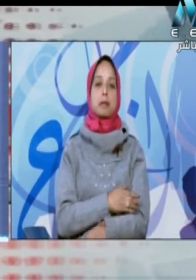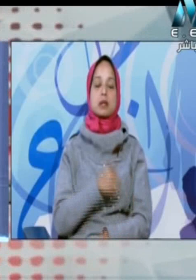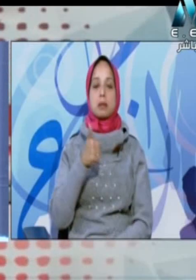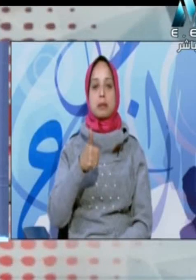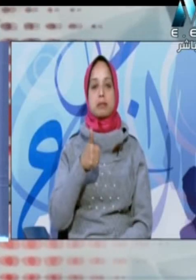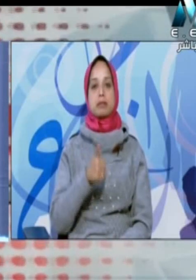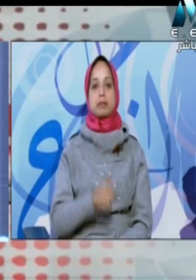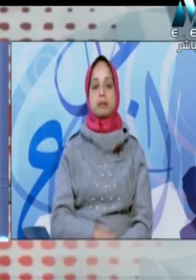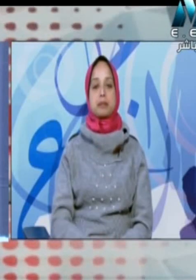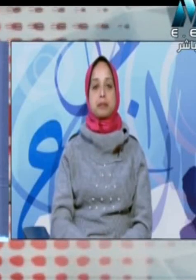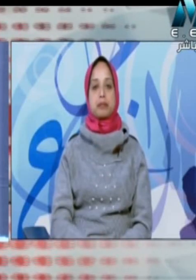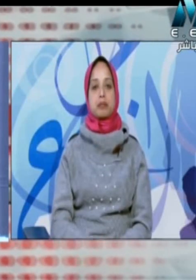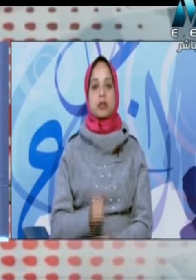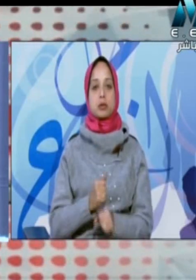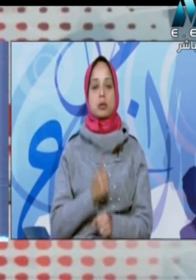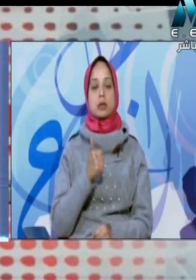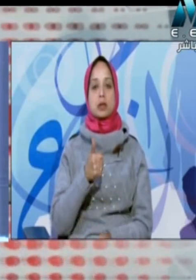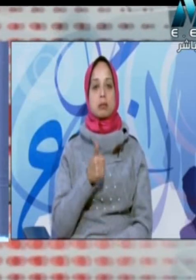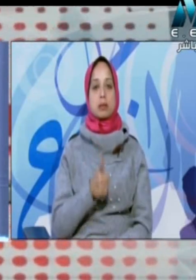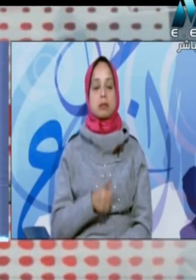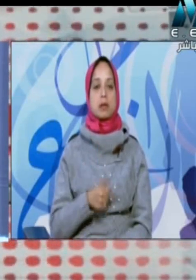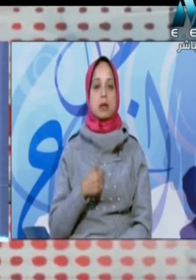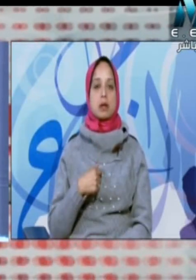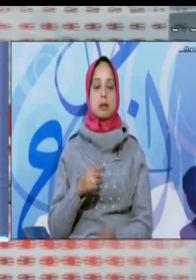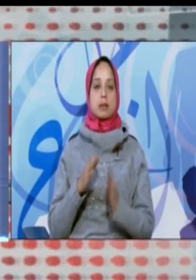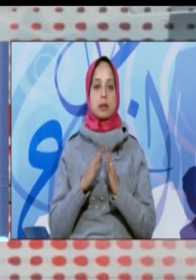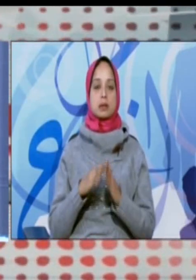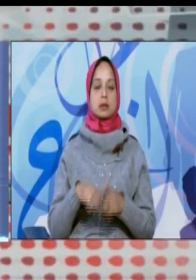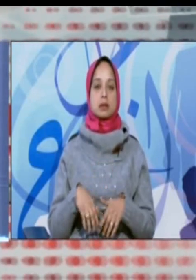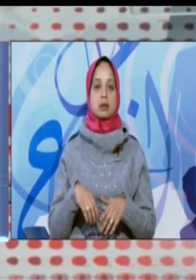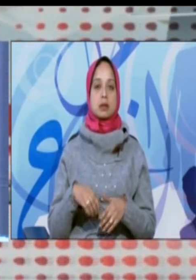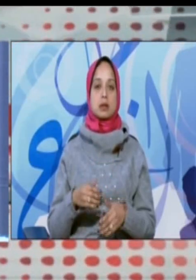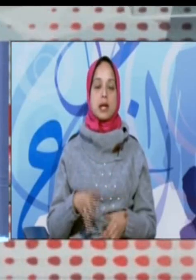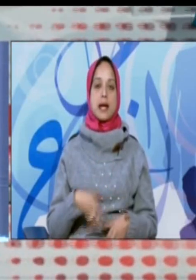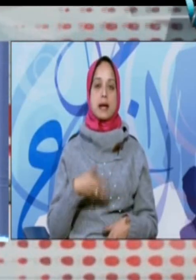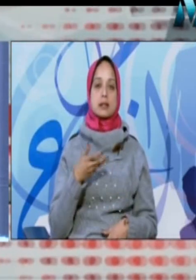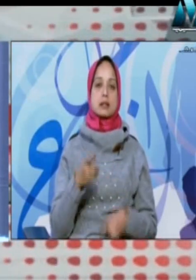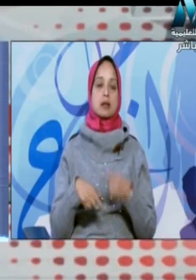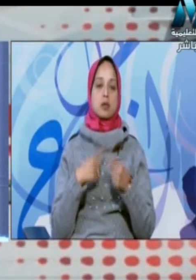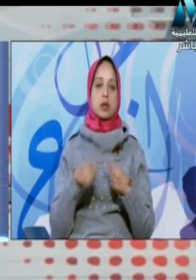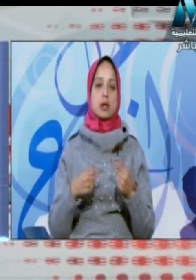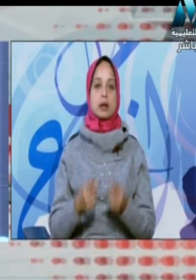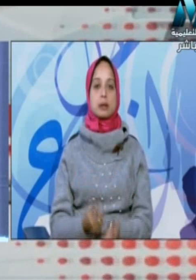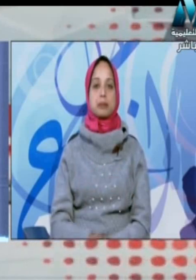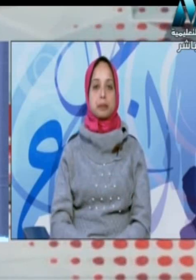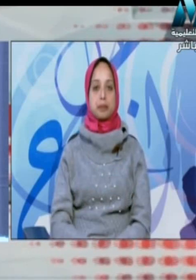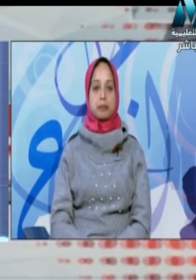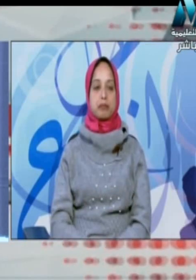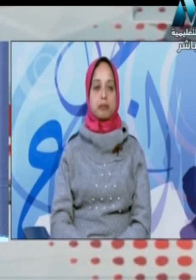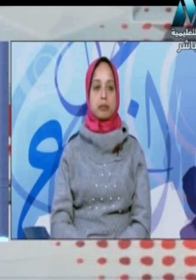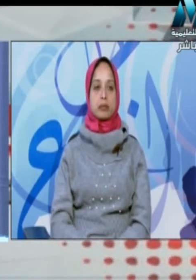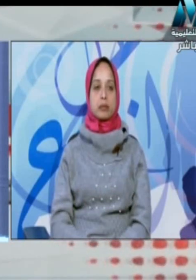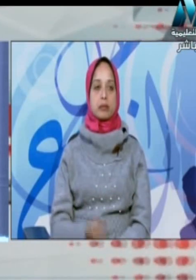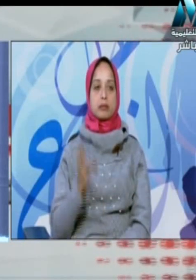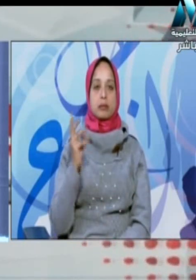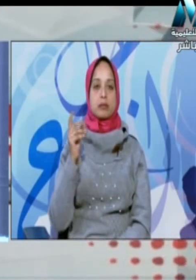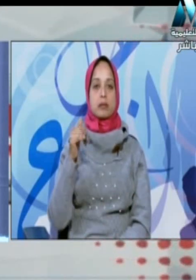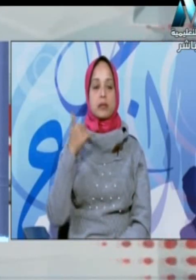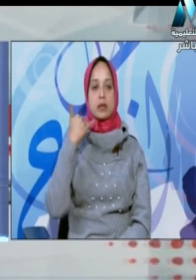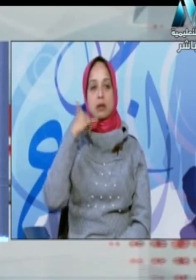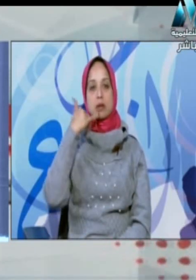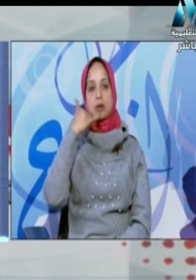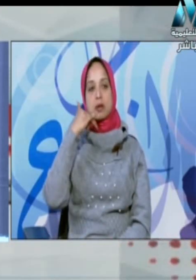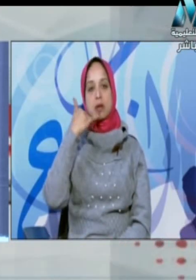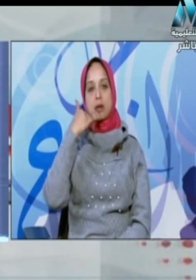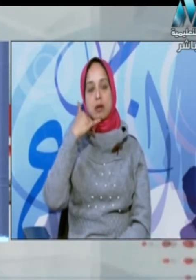امركم. مستر معلش، انا كنت عايز اطلب من حضرتك طلب. واموري. كنت عايزه رقم حضرتك في الكنترول، هيعملوا